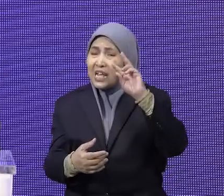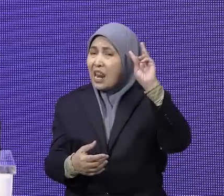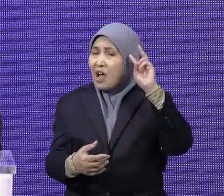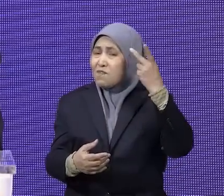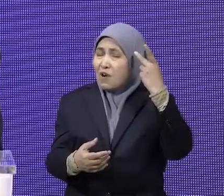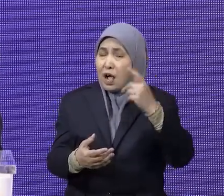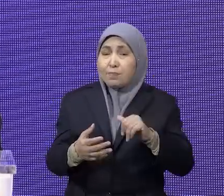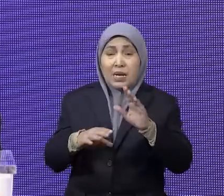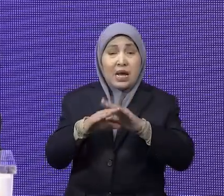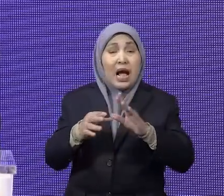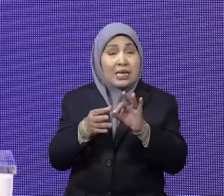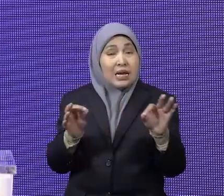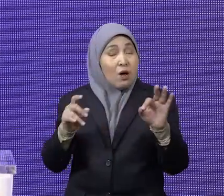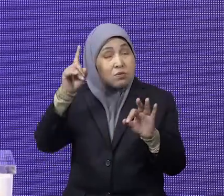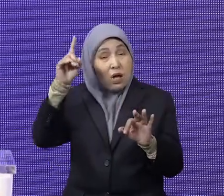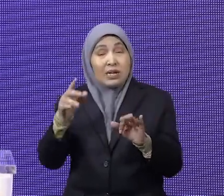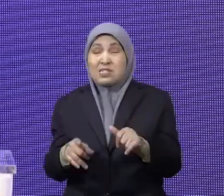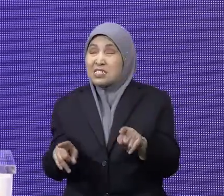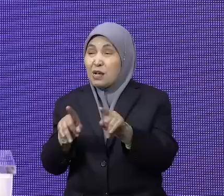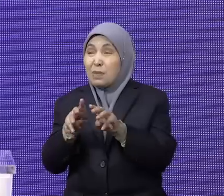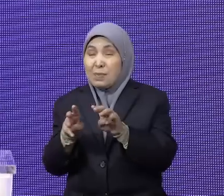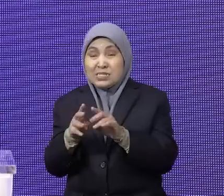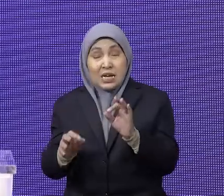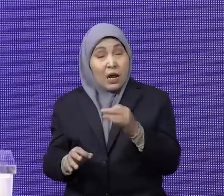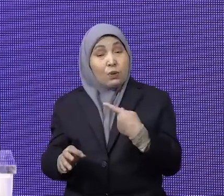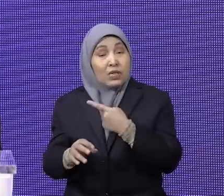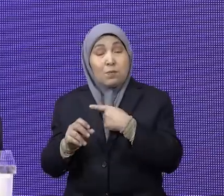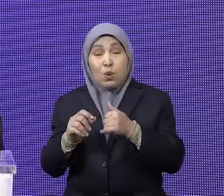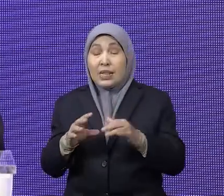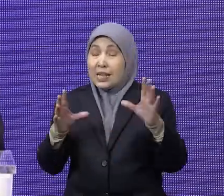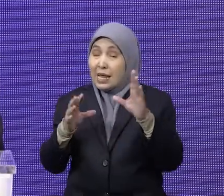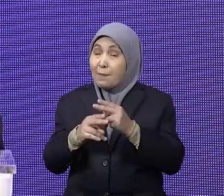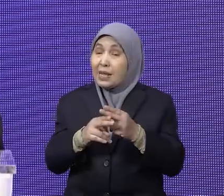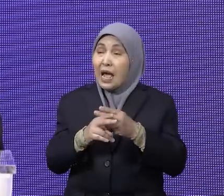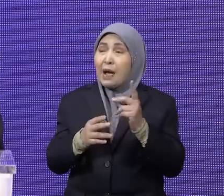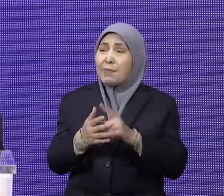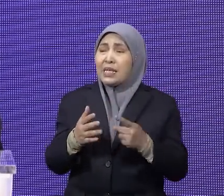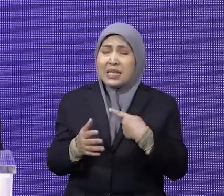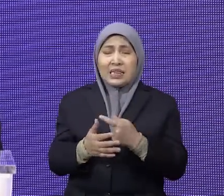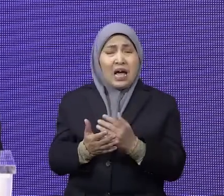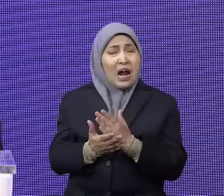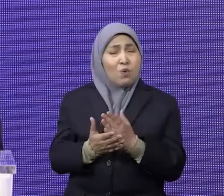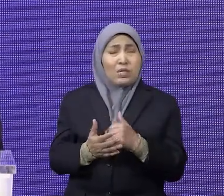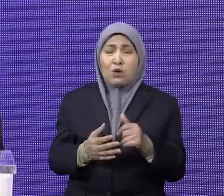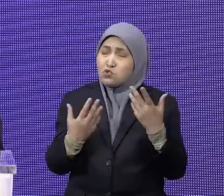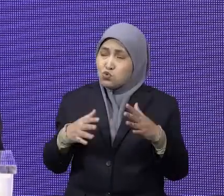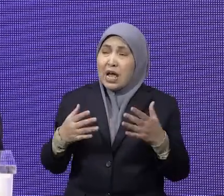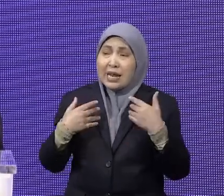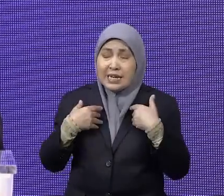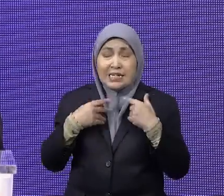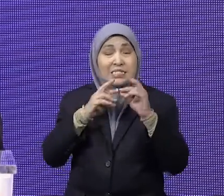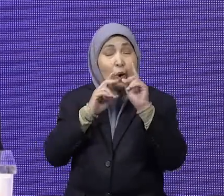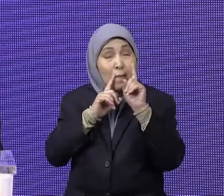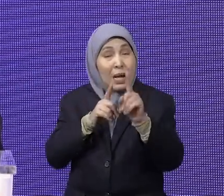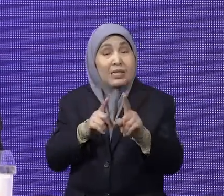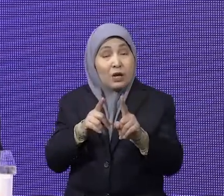ketidakfahaman sebahagian daripada kita terhadap ayat Allah yang sebegini rupa. Iaitulah kalau kita boleh ringkaskan, sebenarnya apa yang kita ragukan itu telah pun ada jawapan.